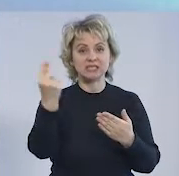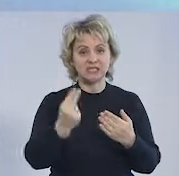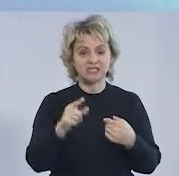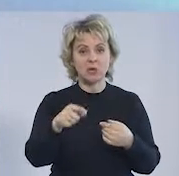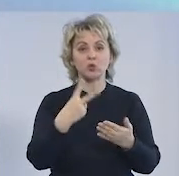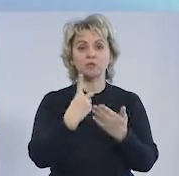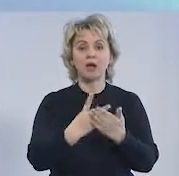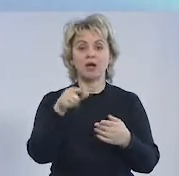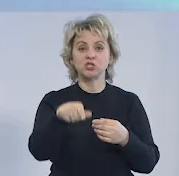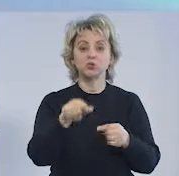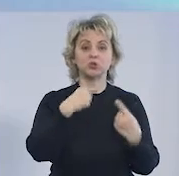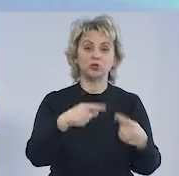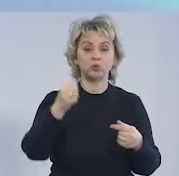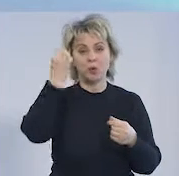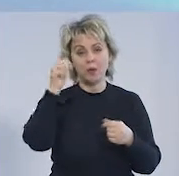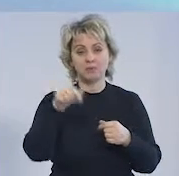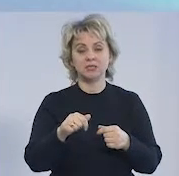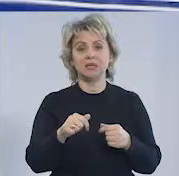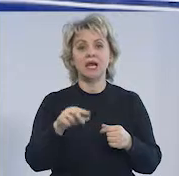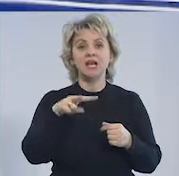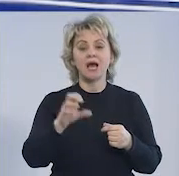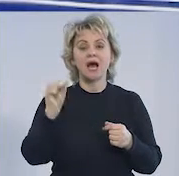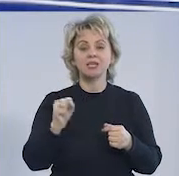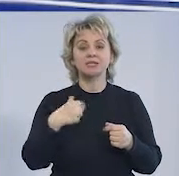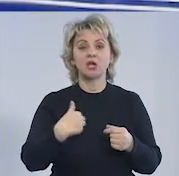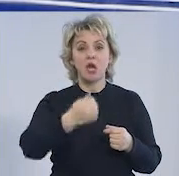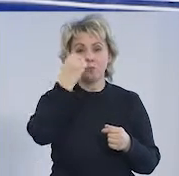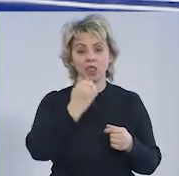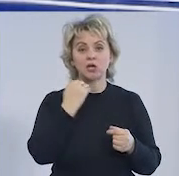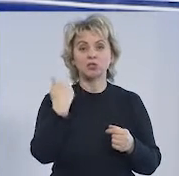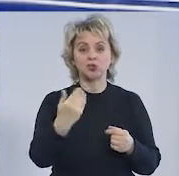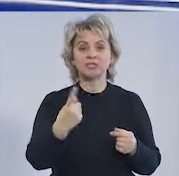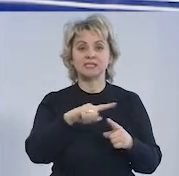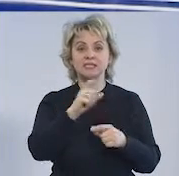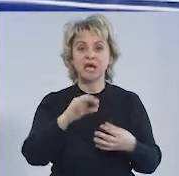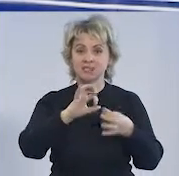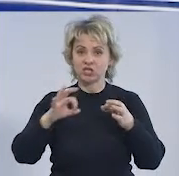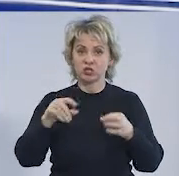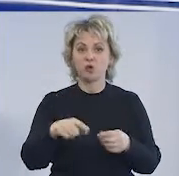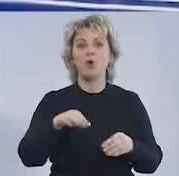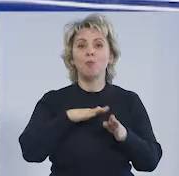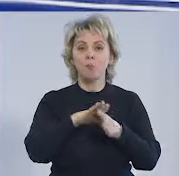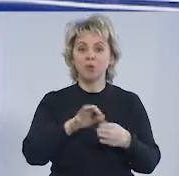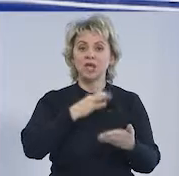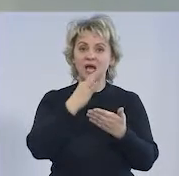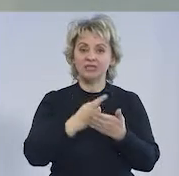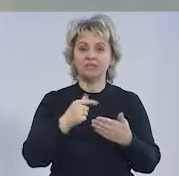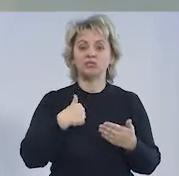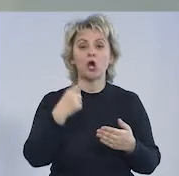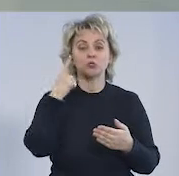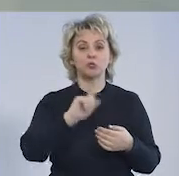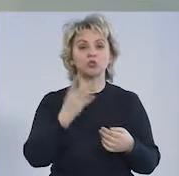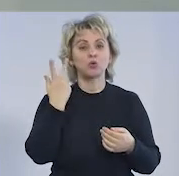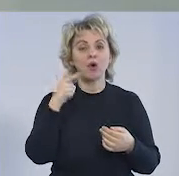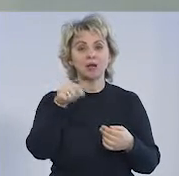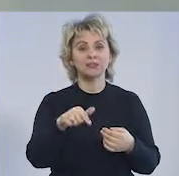изображением, иллюстрирующим ту или иную достопримечательность. Леонид Александрович, я благодарю вас за содержательные исчерпывающие ответы. Я думаю,